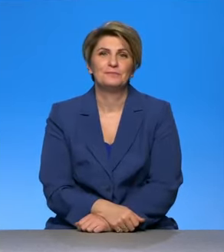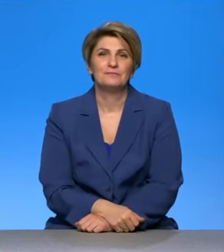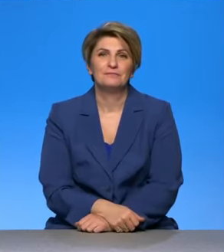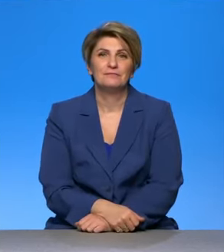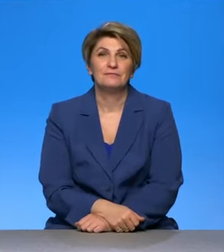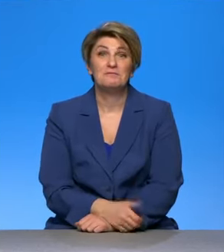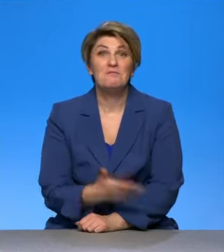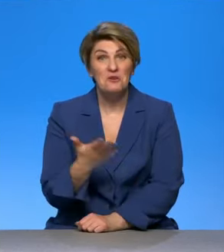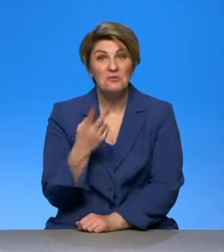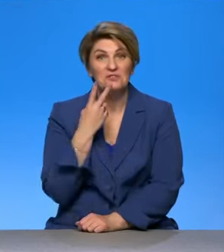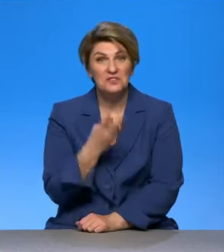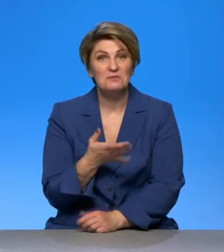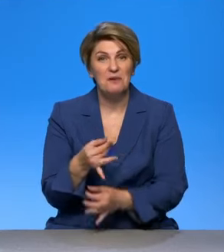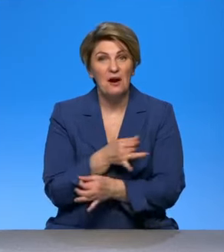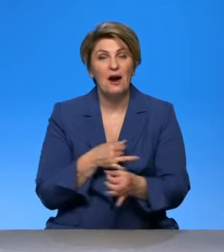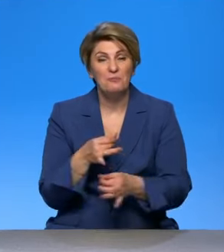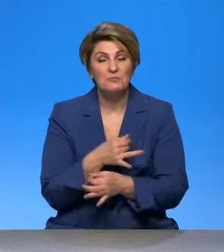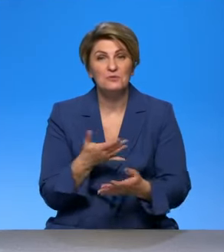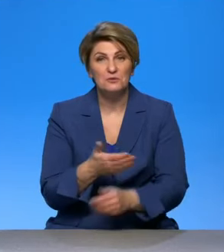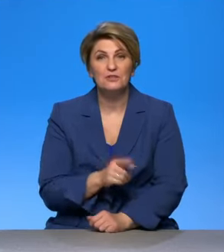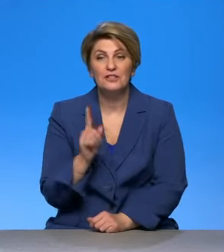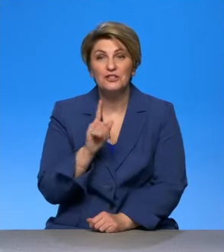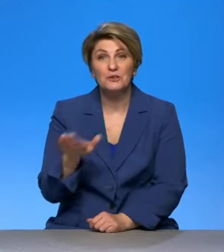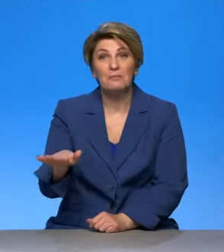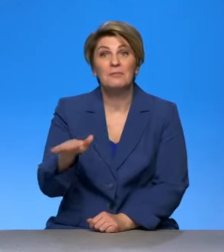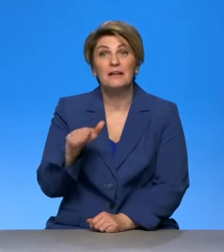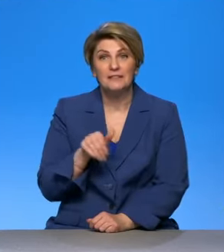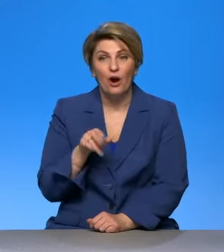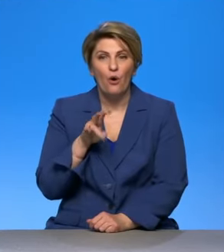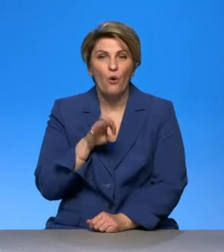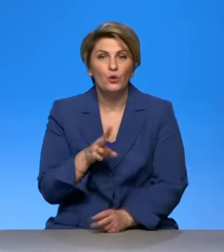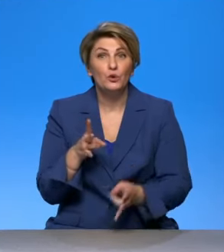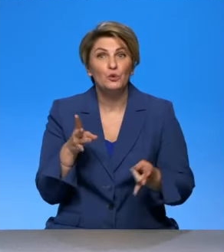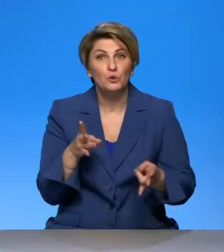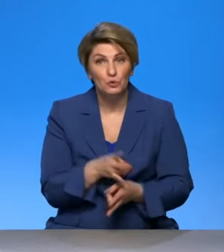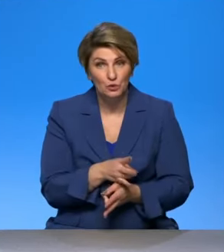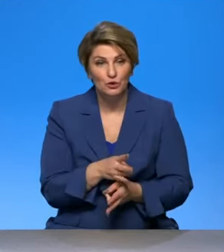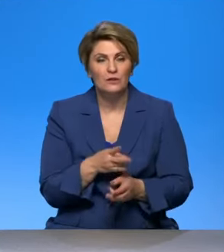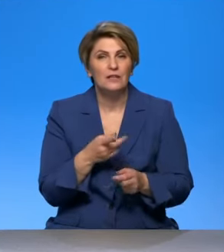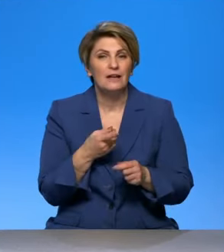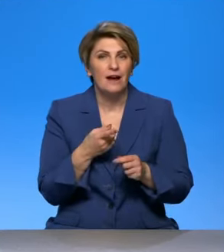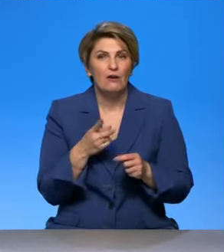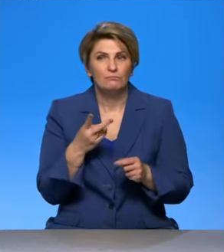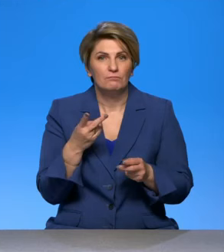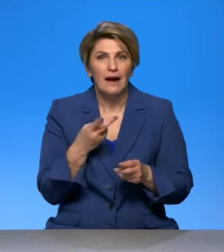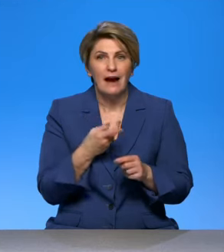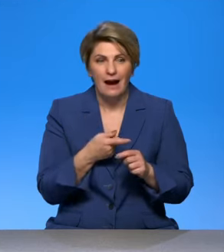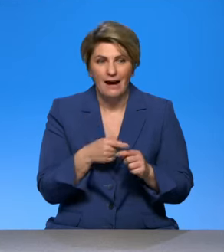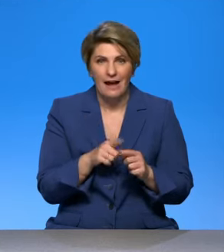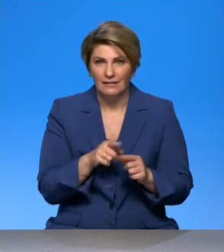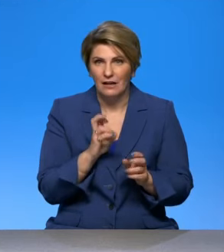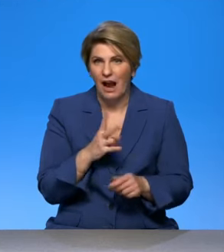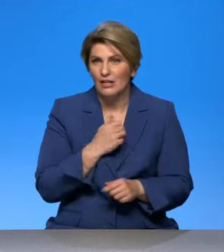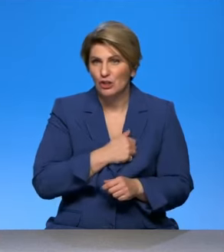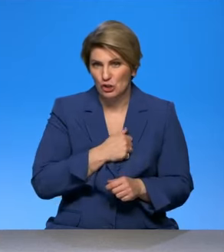Леонидович. Ну вот смотрите, мы обсудили, да, что брать кредиты от нужды, это по большому счету зло. Потому что, ну, отдавать-то надо, если так в